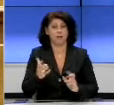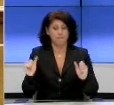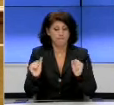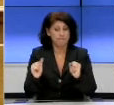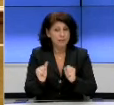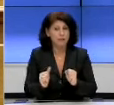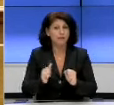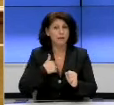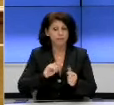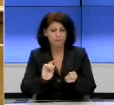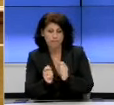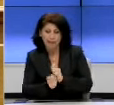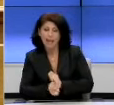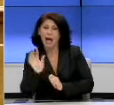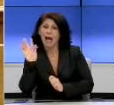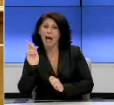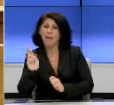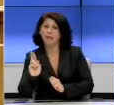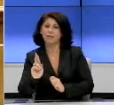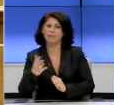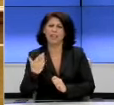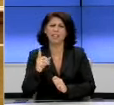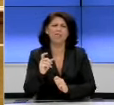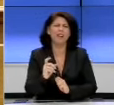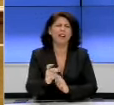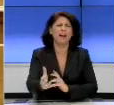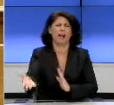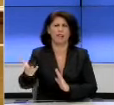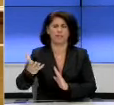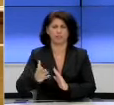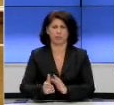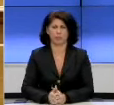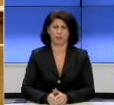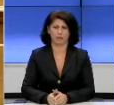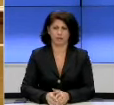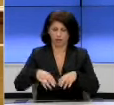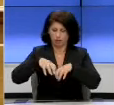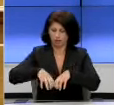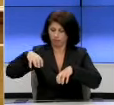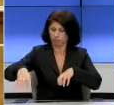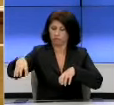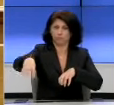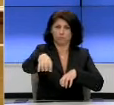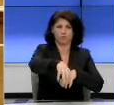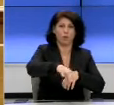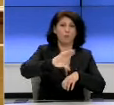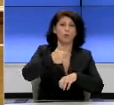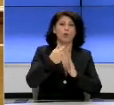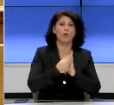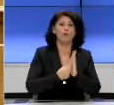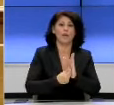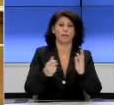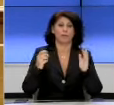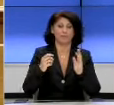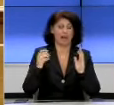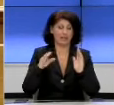μια μεταρρύθμιση στην πρωτοβάθμια φροντίδα υγείας, φτιάχνοντας δεκάδες τόμοι, μονάδες πρωτοβάθμιας υγείας